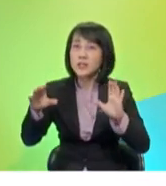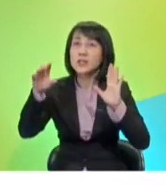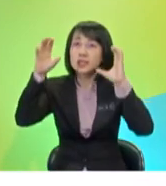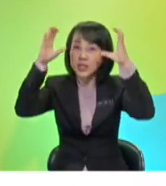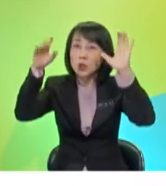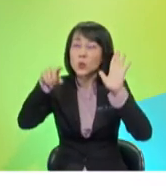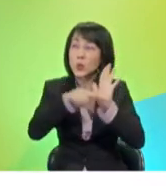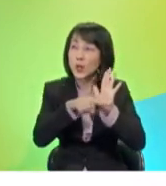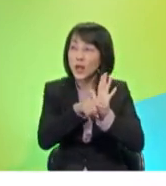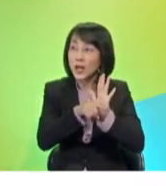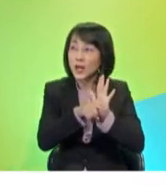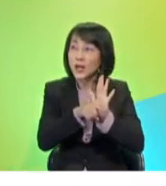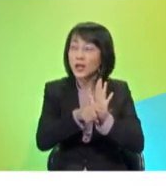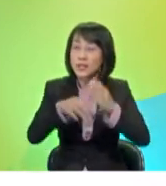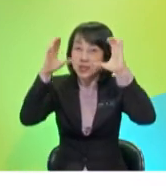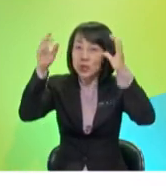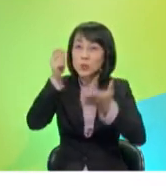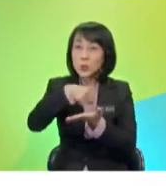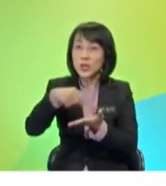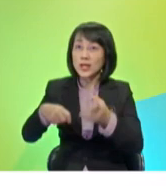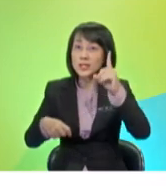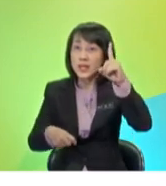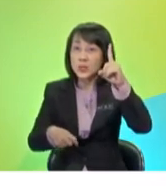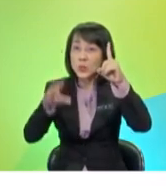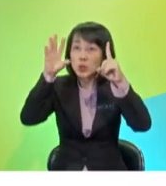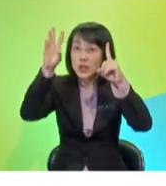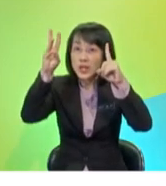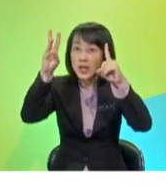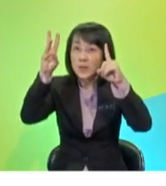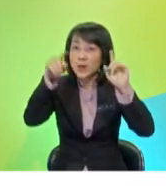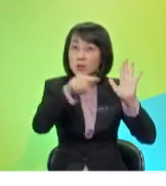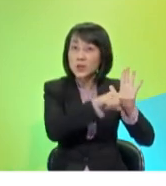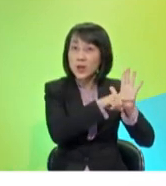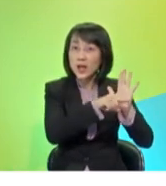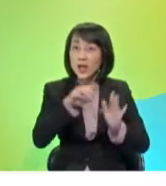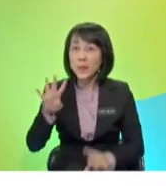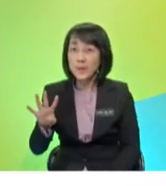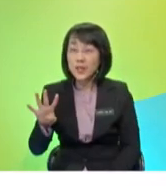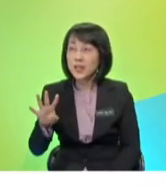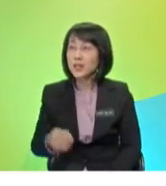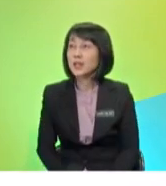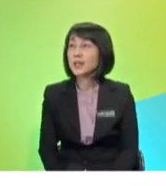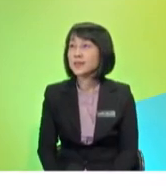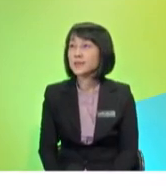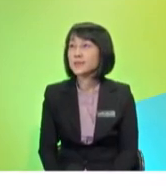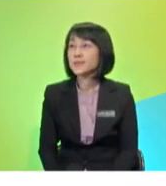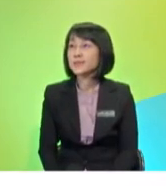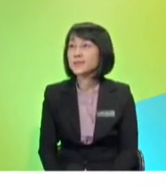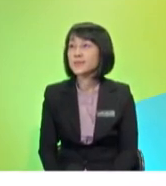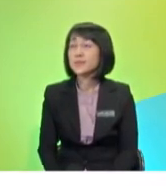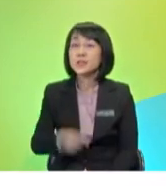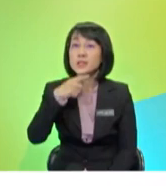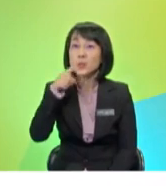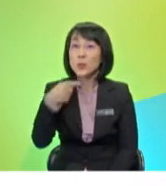dah tulis 16 sa tolak 4 sa ataupun kita sebut 16 tolak